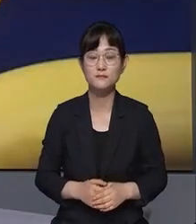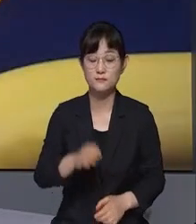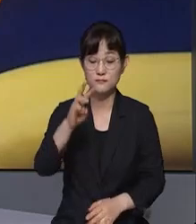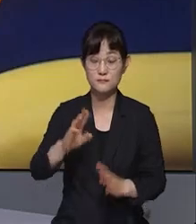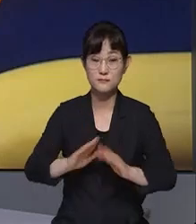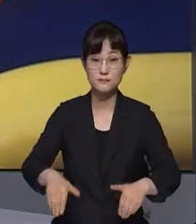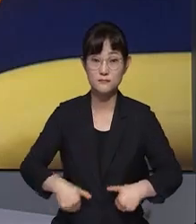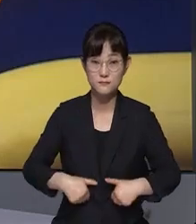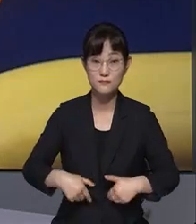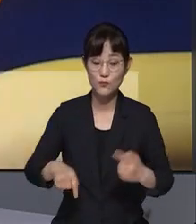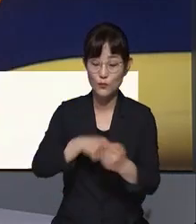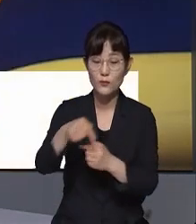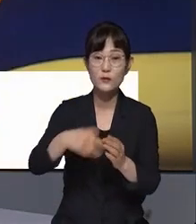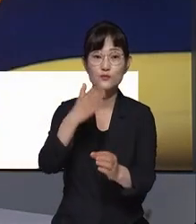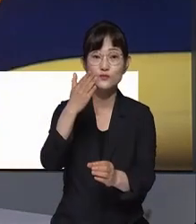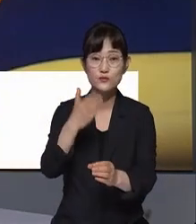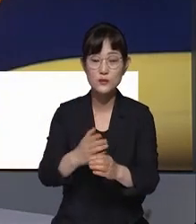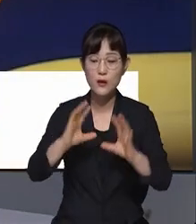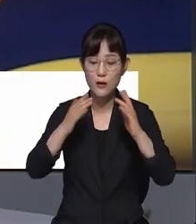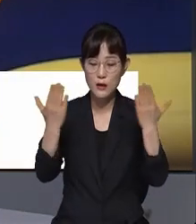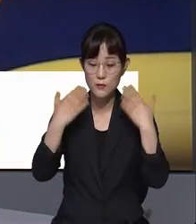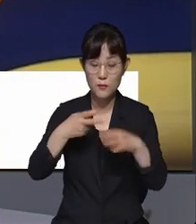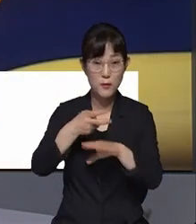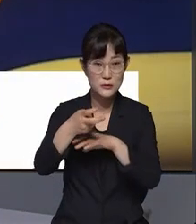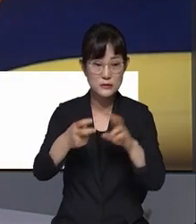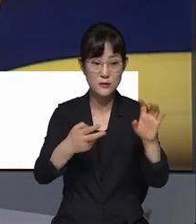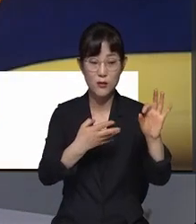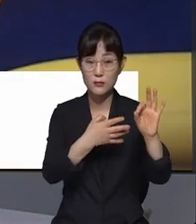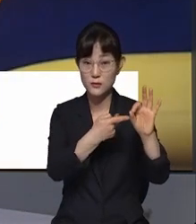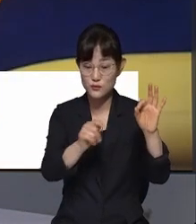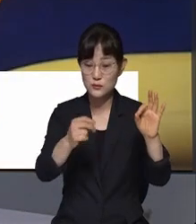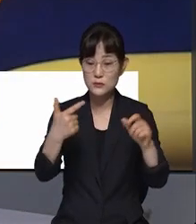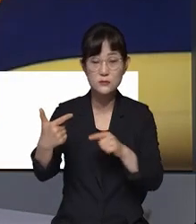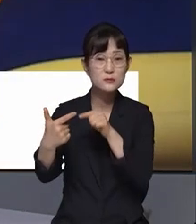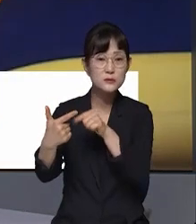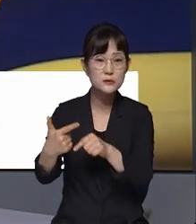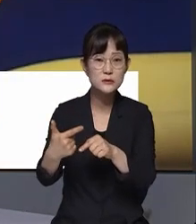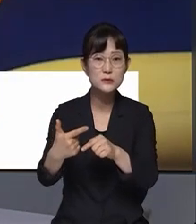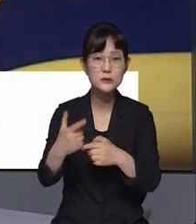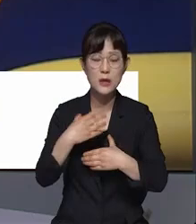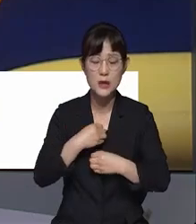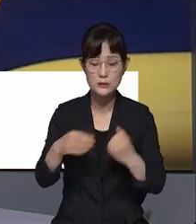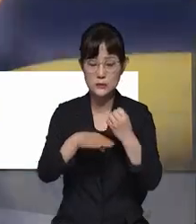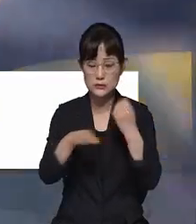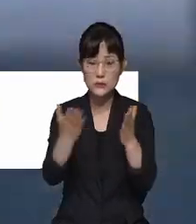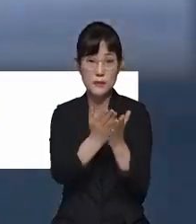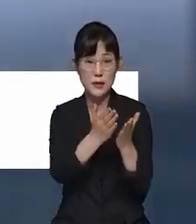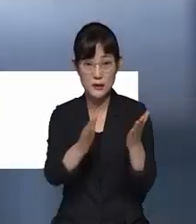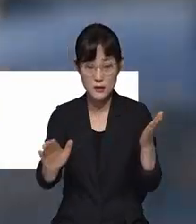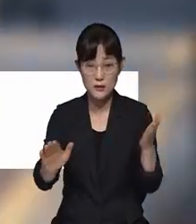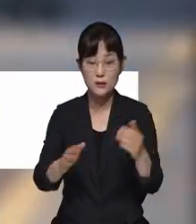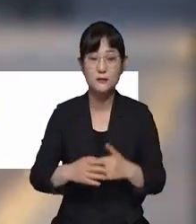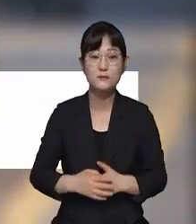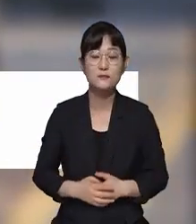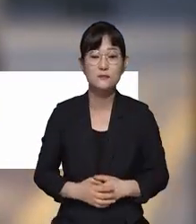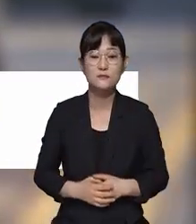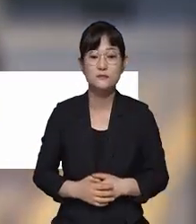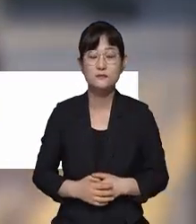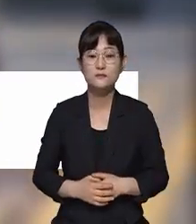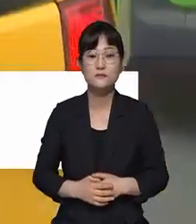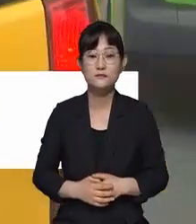광주 전남에서 운행되고 있는 어린이 통학버스 10대 중 6대는 안전기준에 부합하지 않은 것으로 나타났습니다.